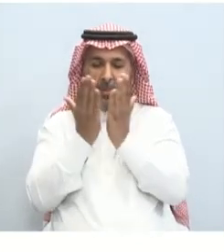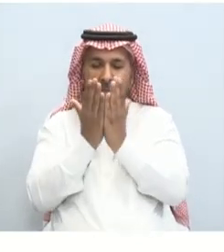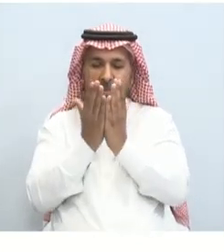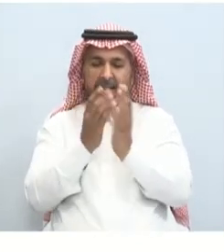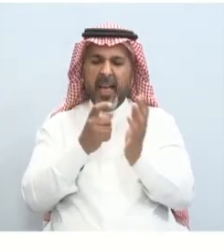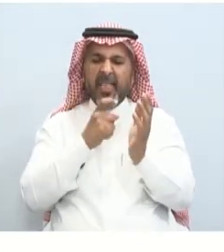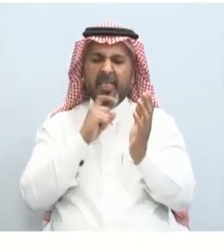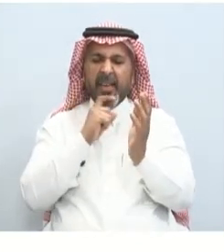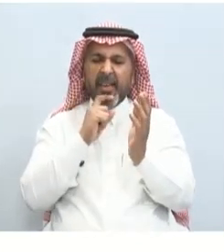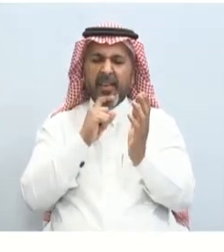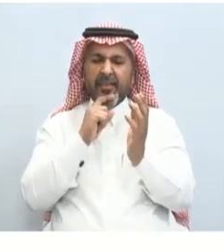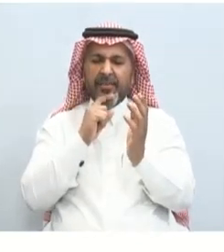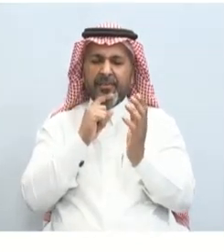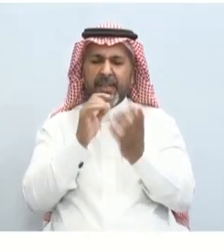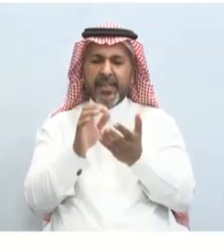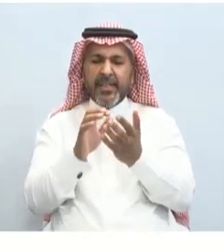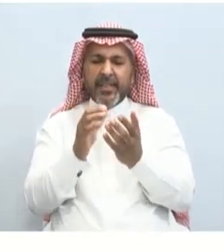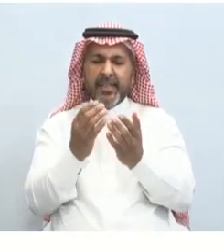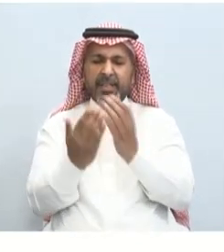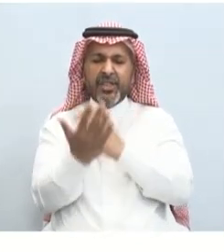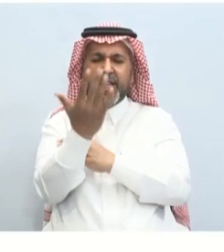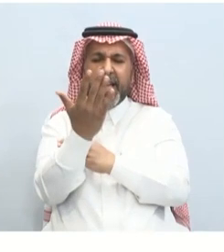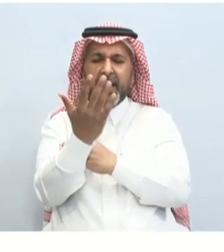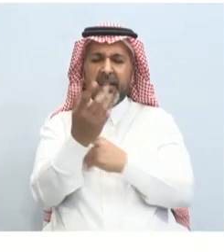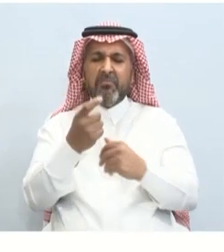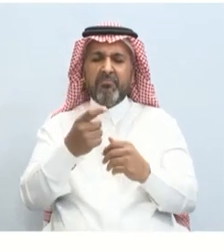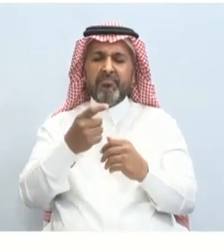لم اجد في دراستي اذا